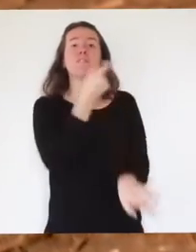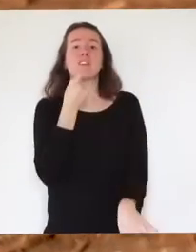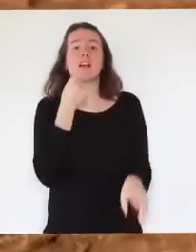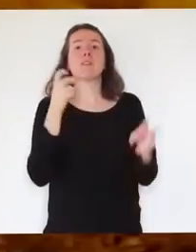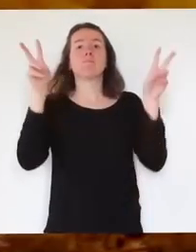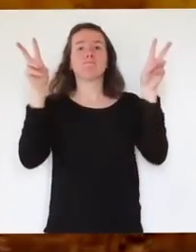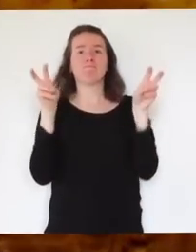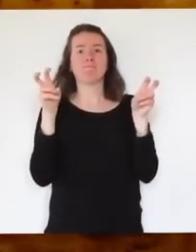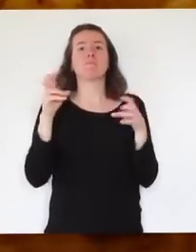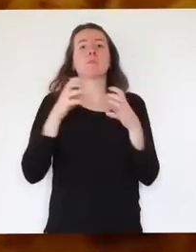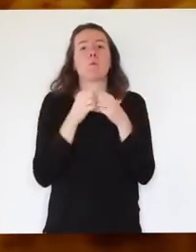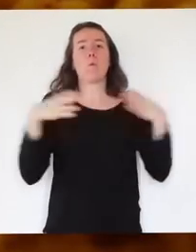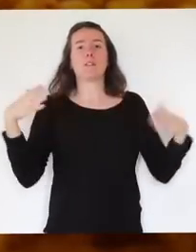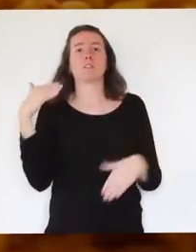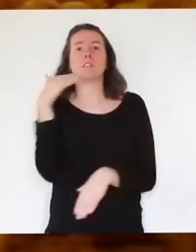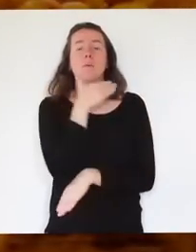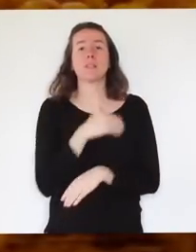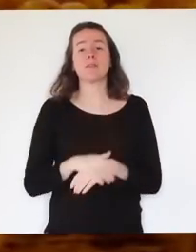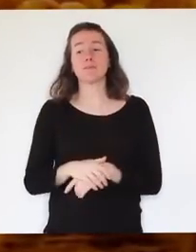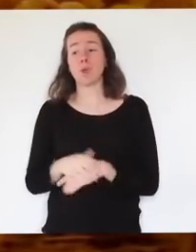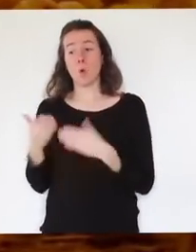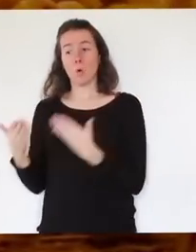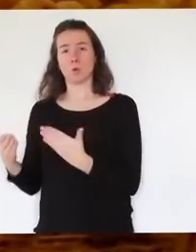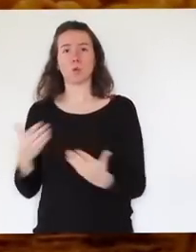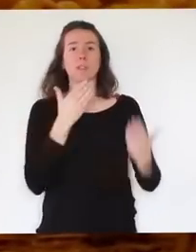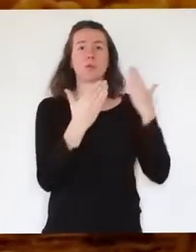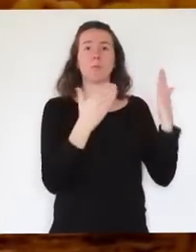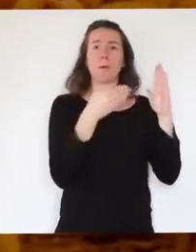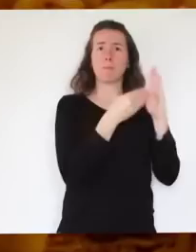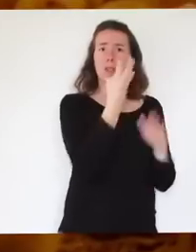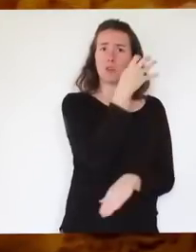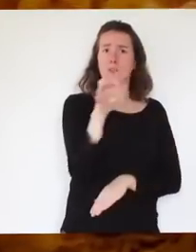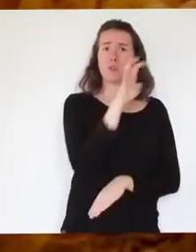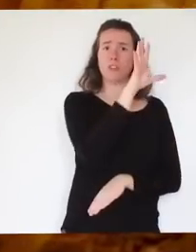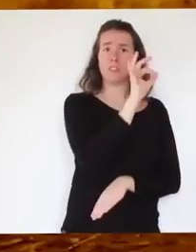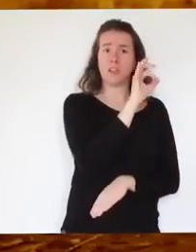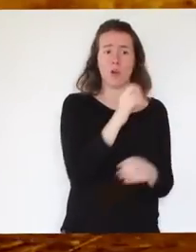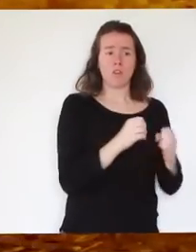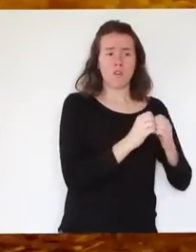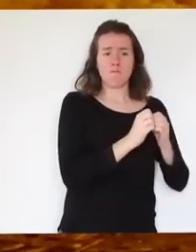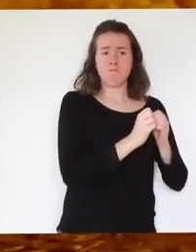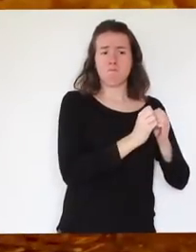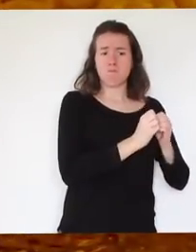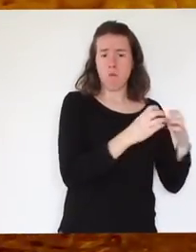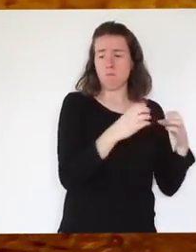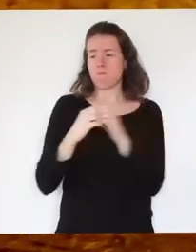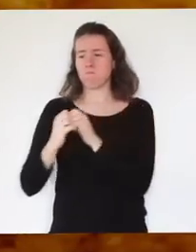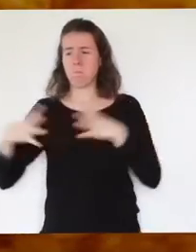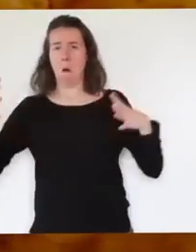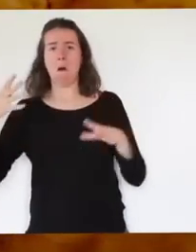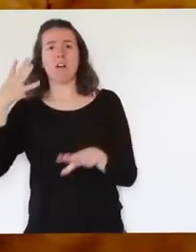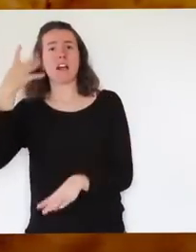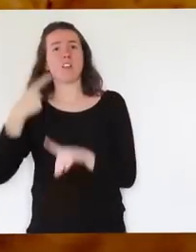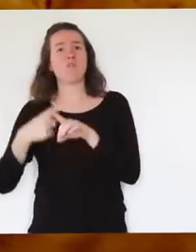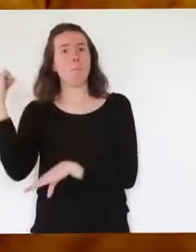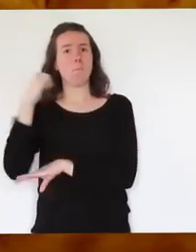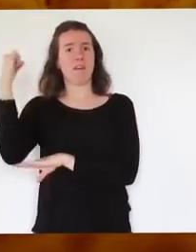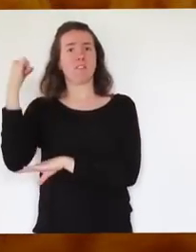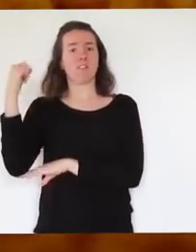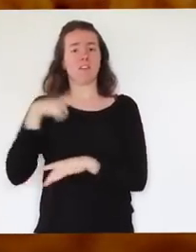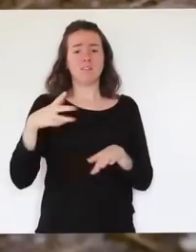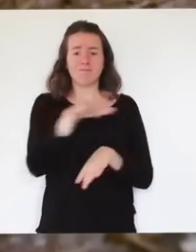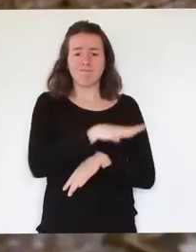rapide. Ils grossissent 4 fois plus rapidement qu'en 1950. Tout l'espace est maintenant occupé.